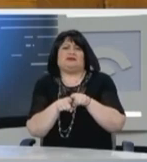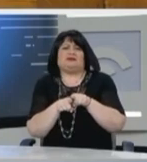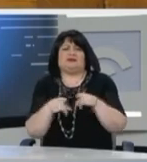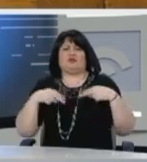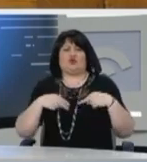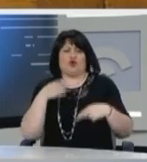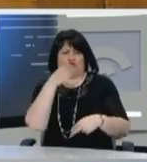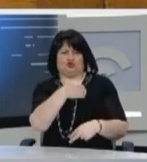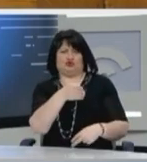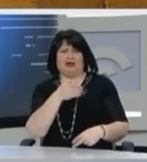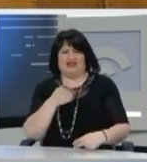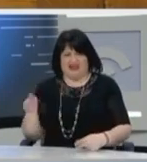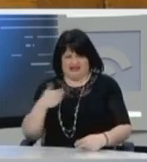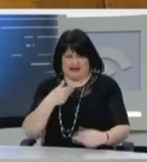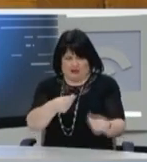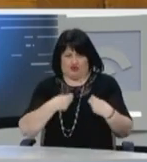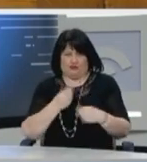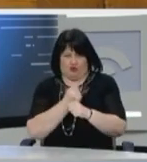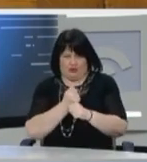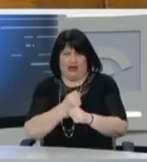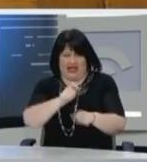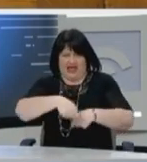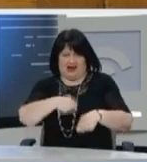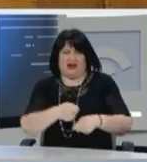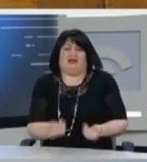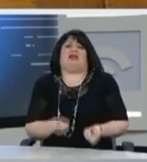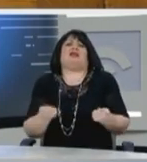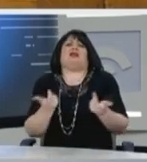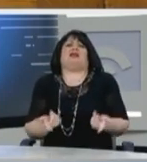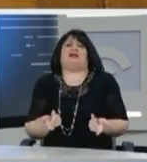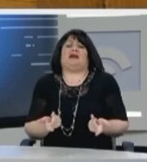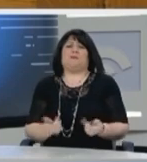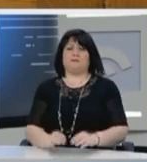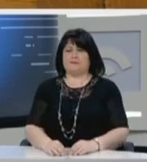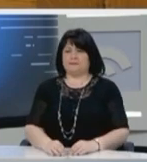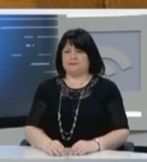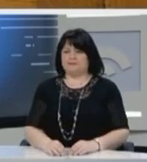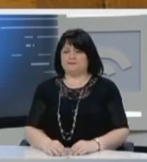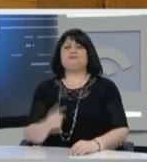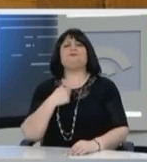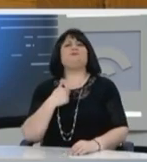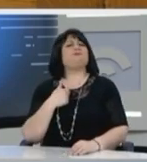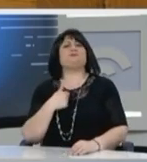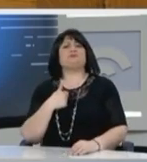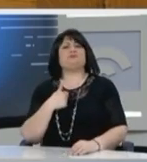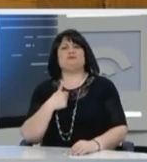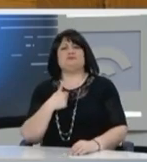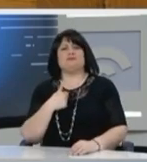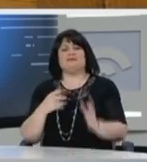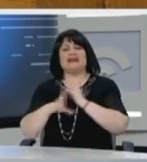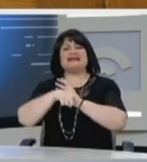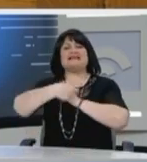τις δουλειές και του λένε εμείς είμαστε δεξιοί, αλλά δώσε μας. Δεν γίνεται αυτά τα πράγματα. Γιατί έχω ζητήσει εγώ